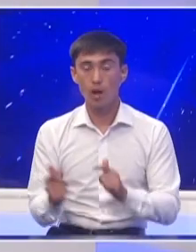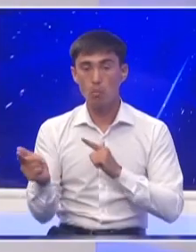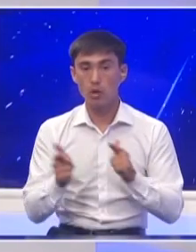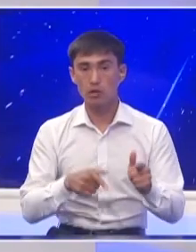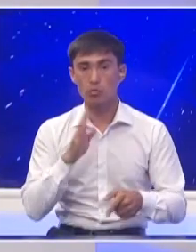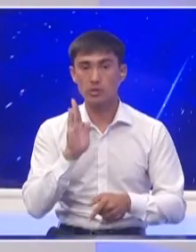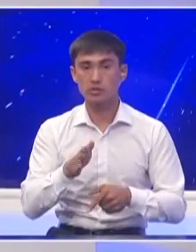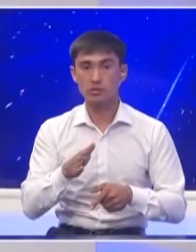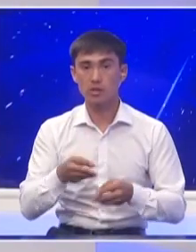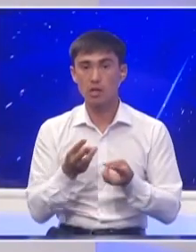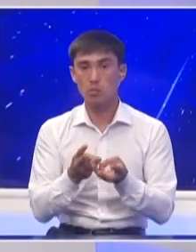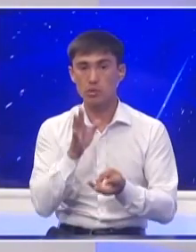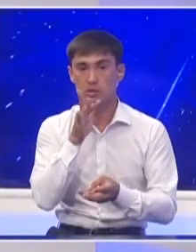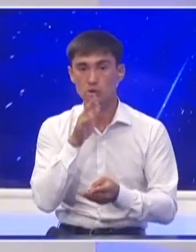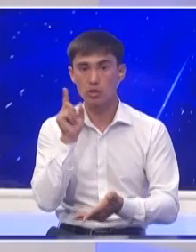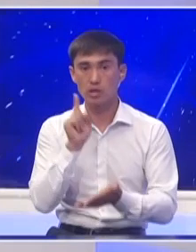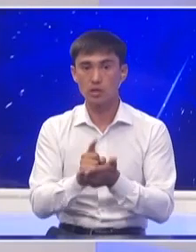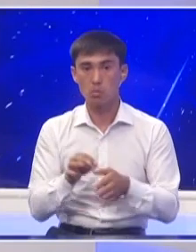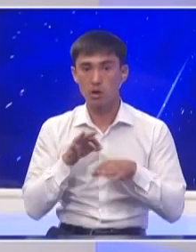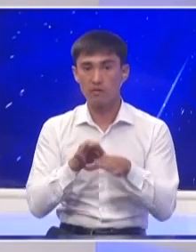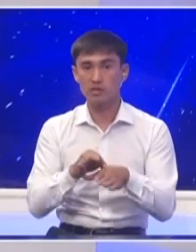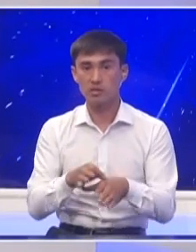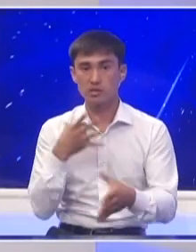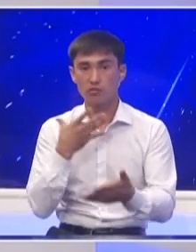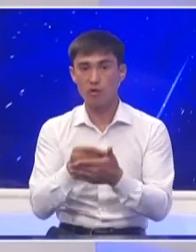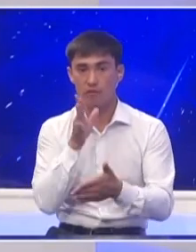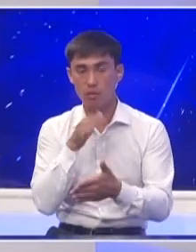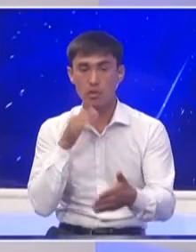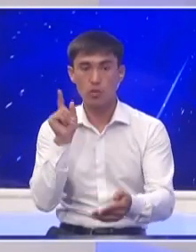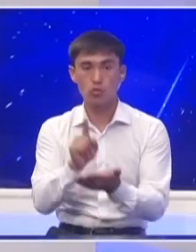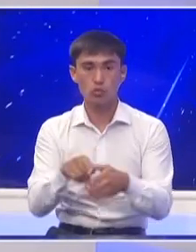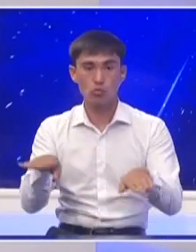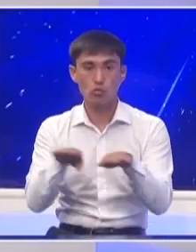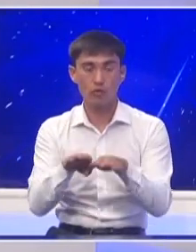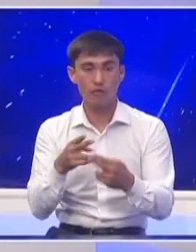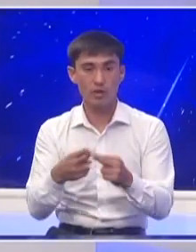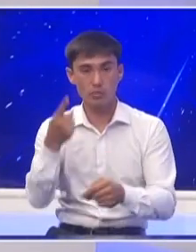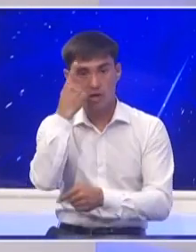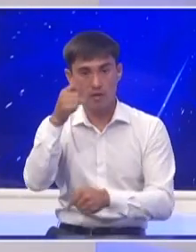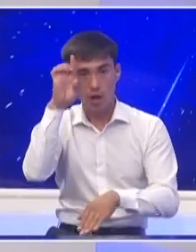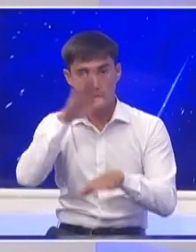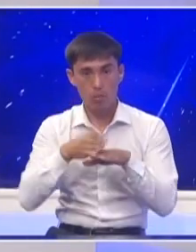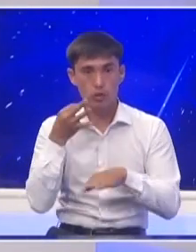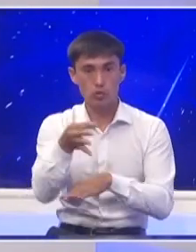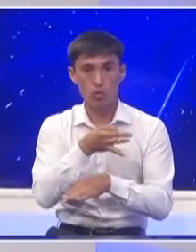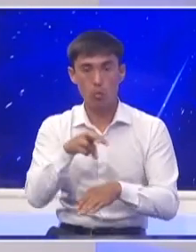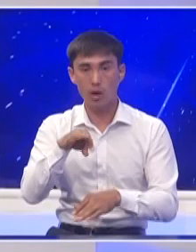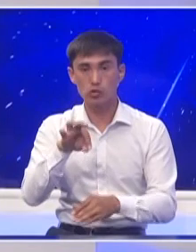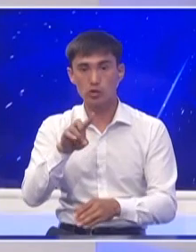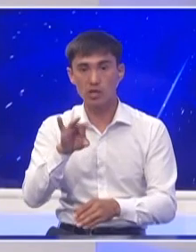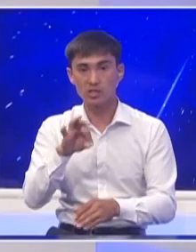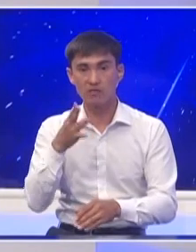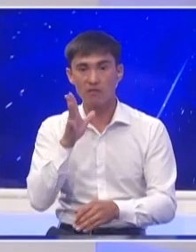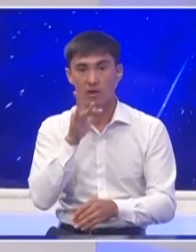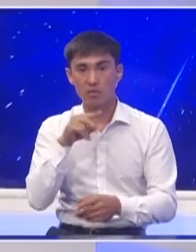Подготовка к предстоящему отопительному сезону должна проводиться своевременно и на должном уровне. Об этом заявил аким Алматинской области Марат Султангазиев